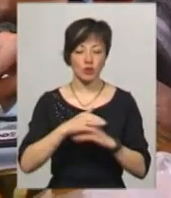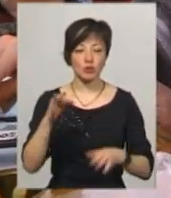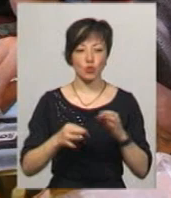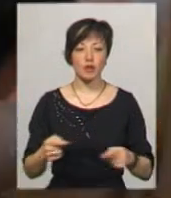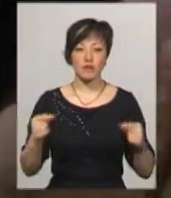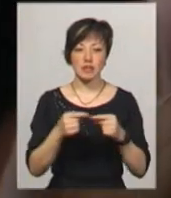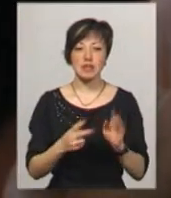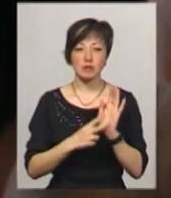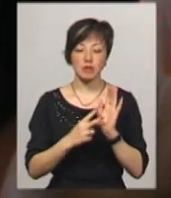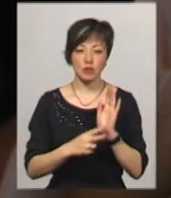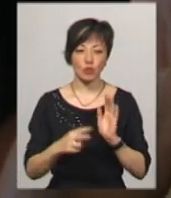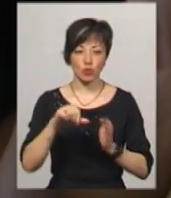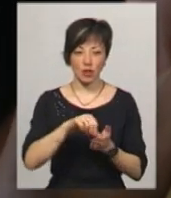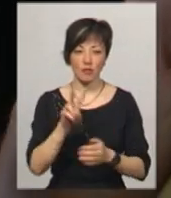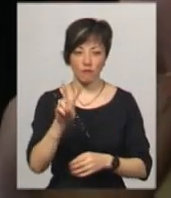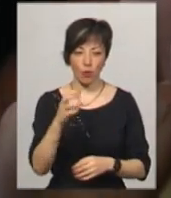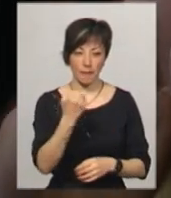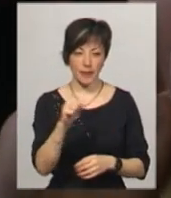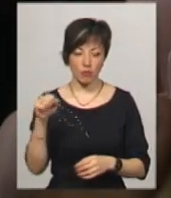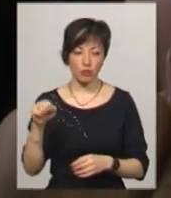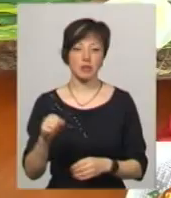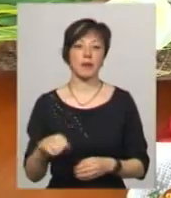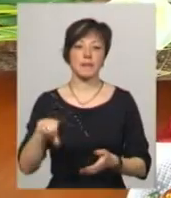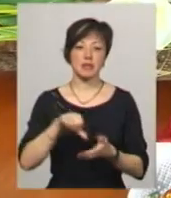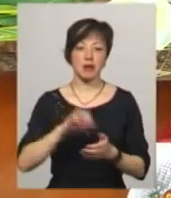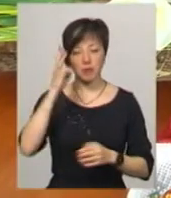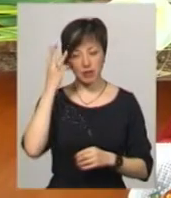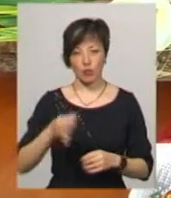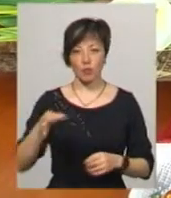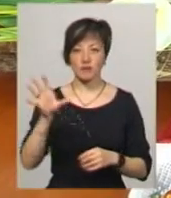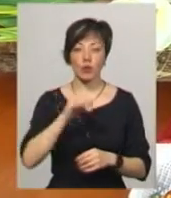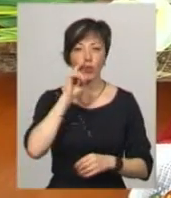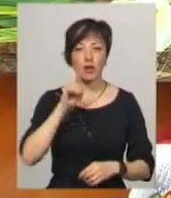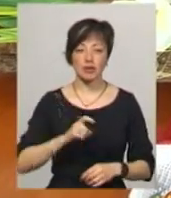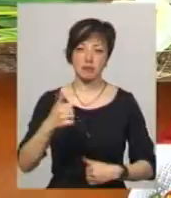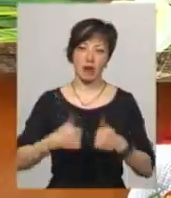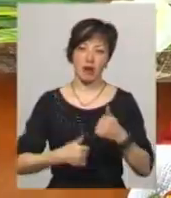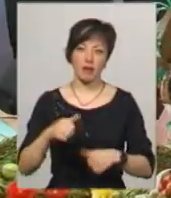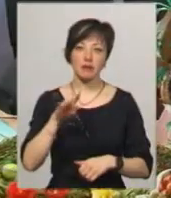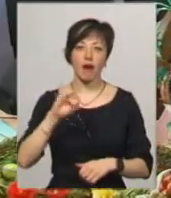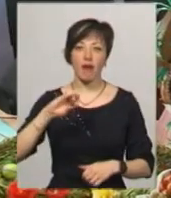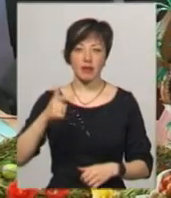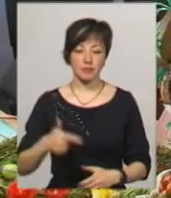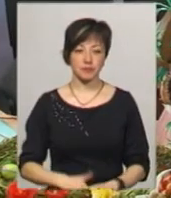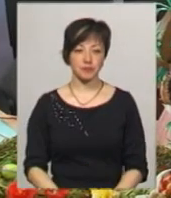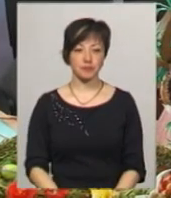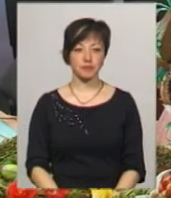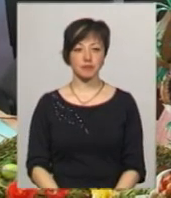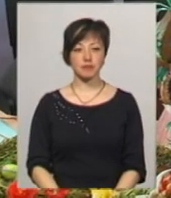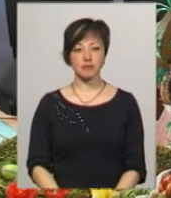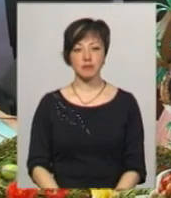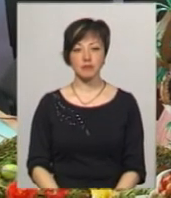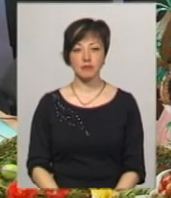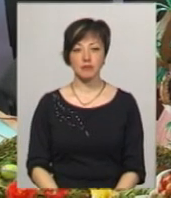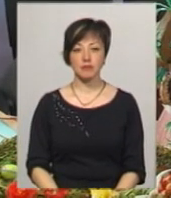мають визначити 70 учасників, 2 переможців, які представлять Хмельницьку область на всеукраїнському змаганні в травні. Світлана Поробок, Олександр